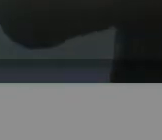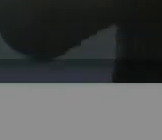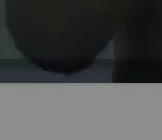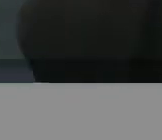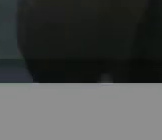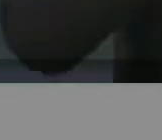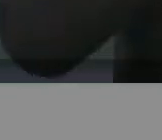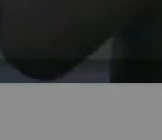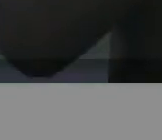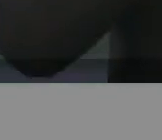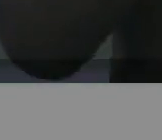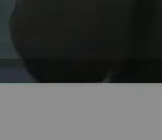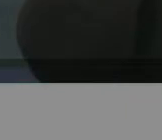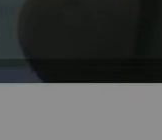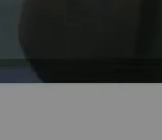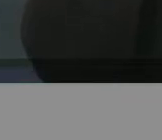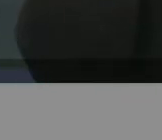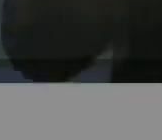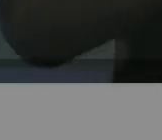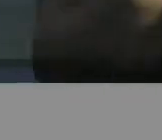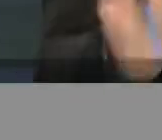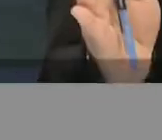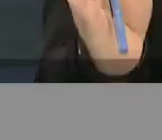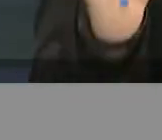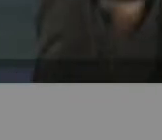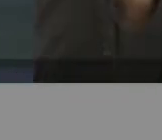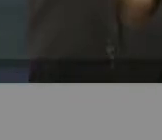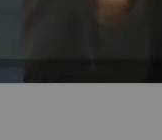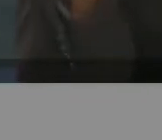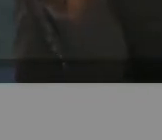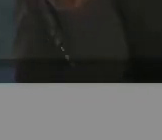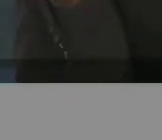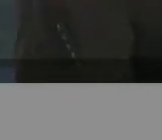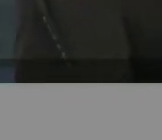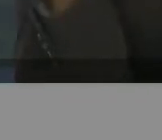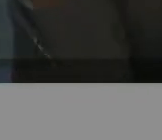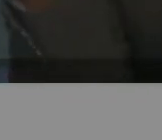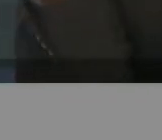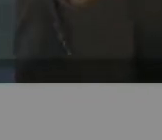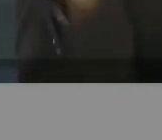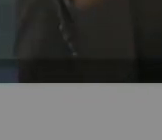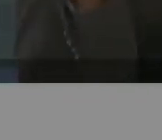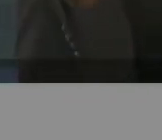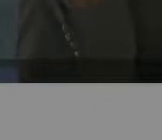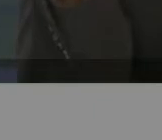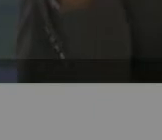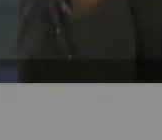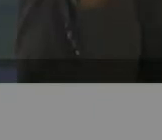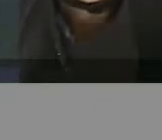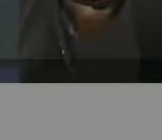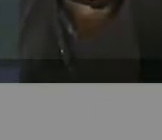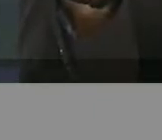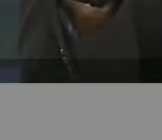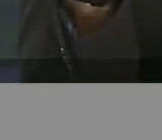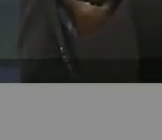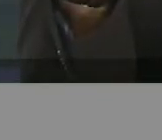בארץ, עזוב, לא חושפים, לא מתייחסים אליהם, כאילו זה נראה שולי. כמובן שיש את עמותת אמרם